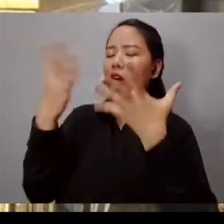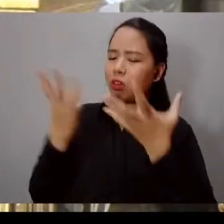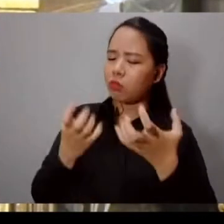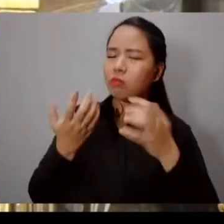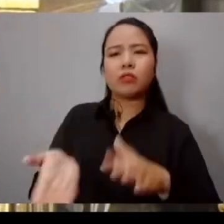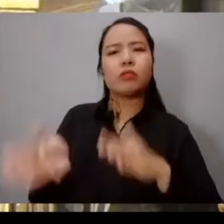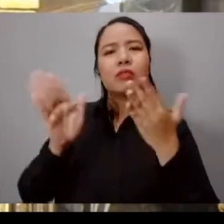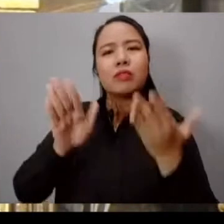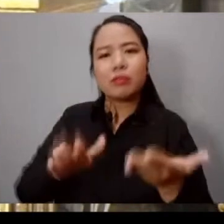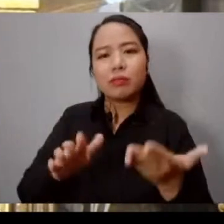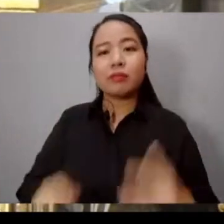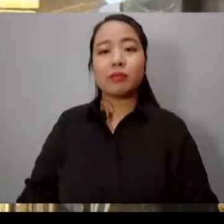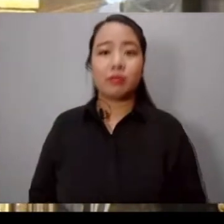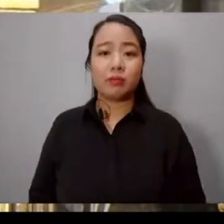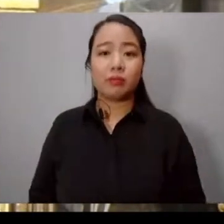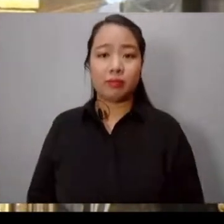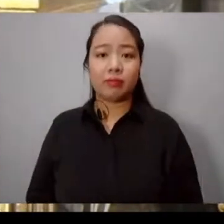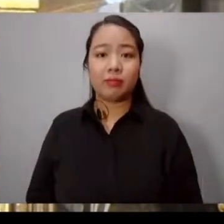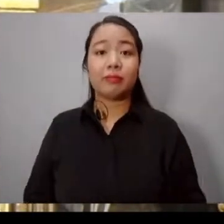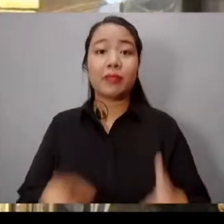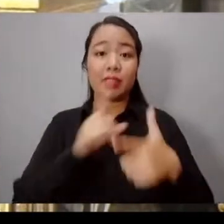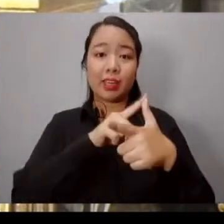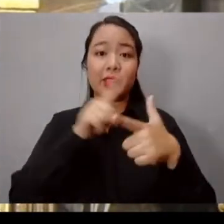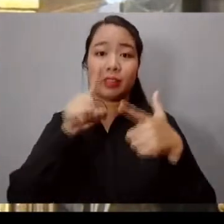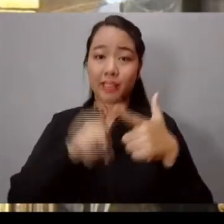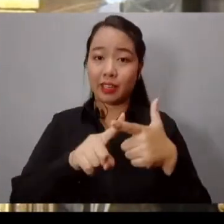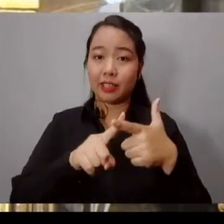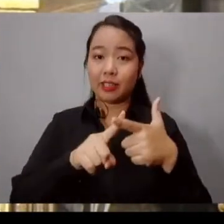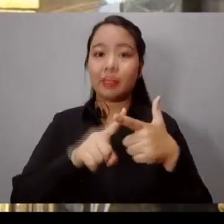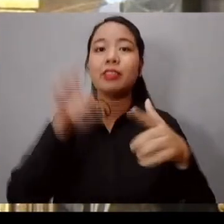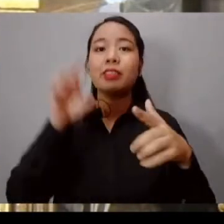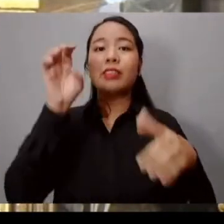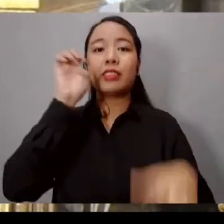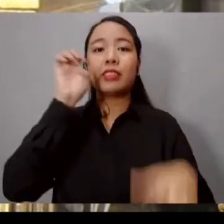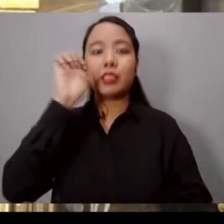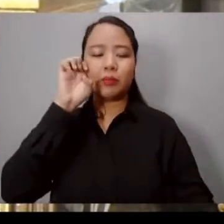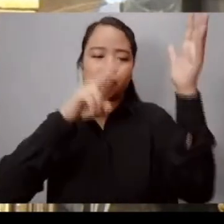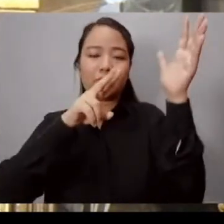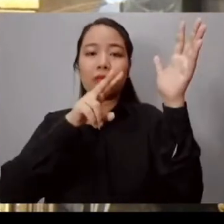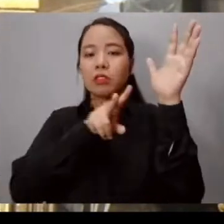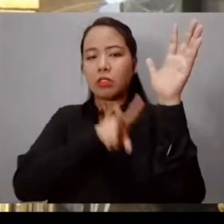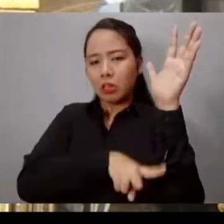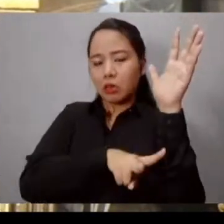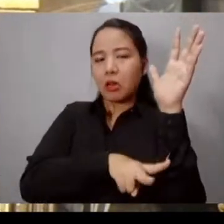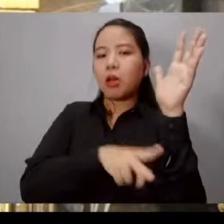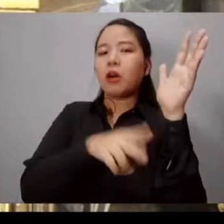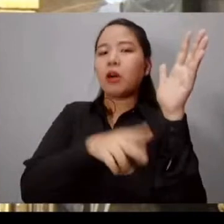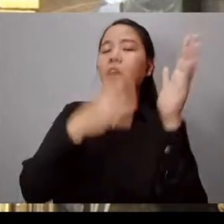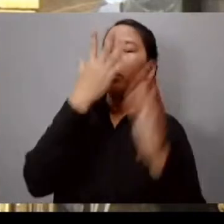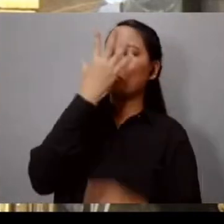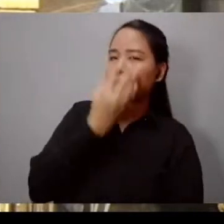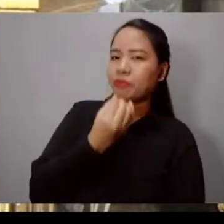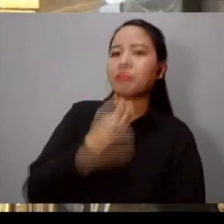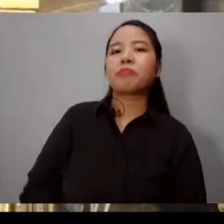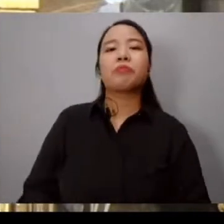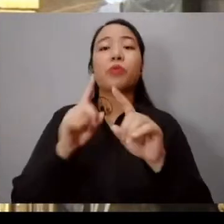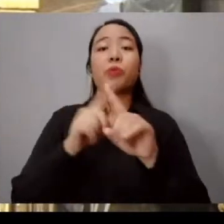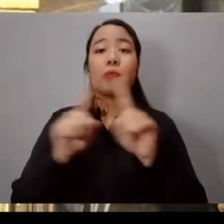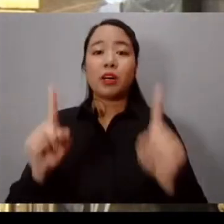Pagkatapos nahiga siya at nakatulog, ngunit dumating ang isang anghel. Kinalabit